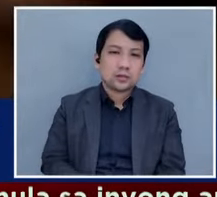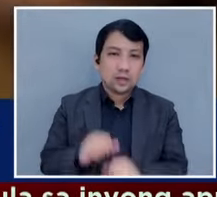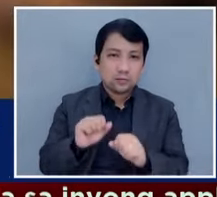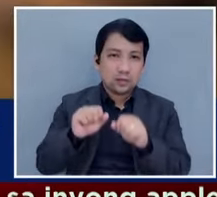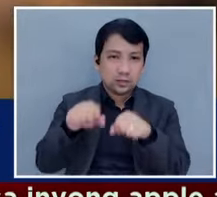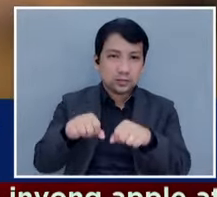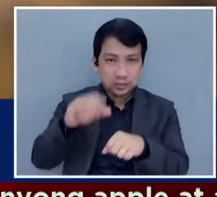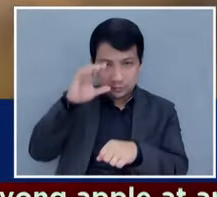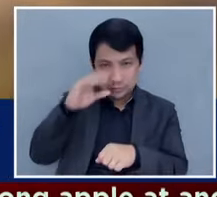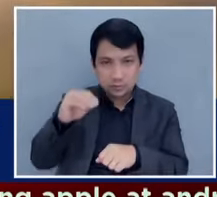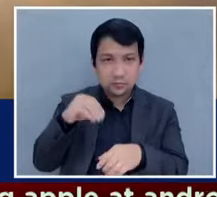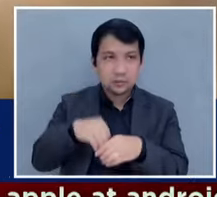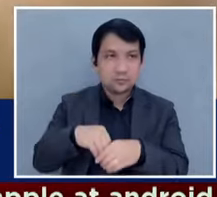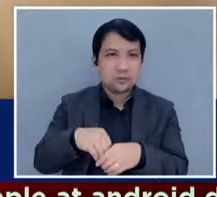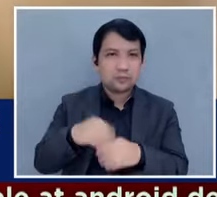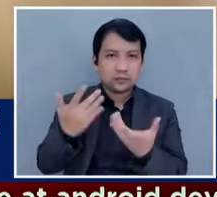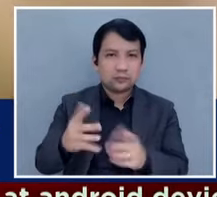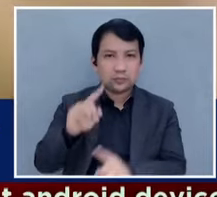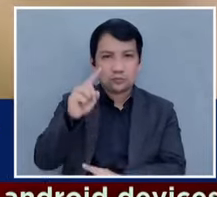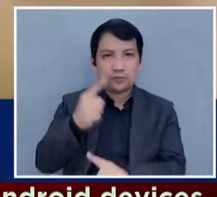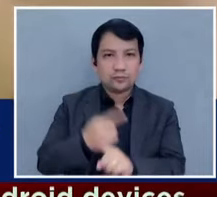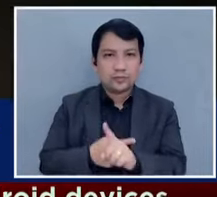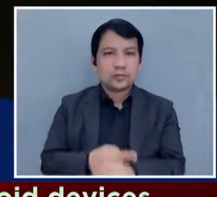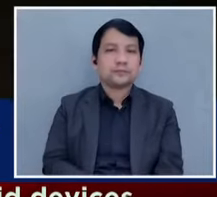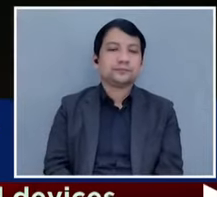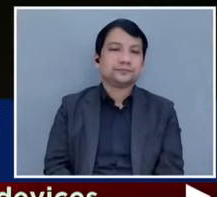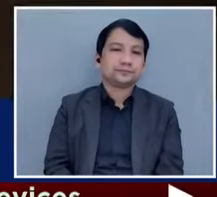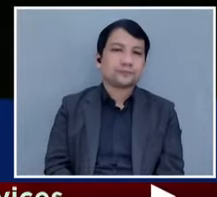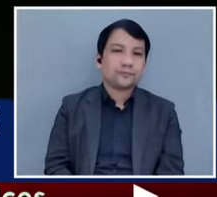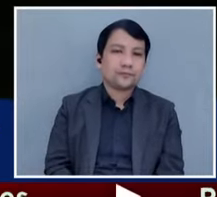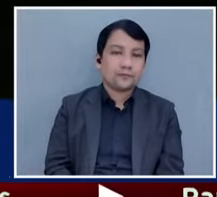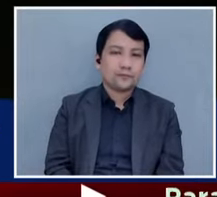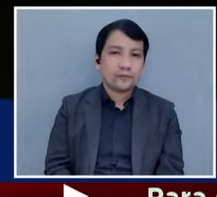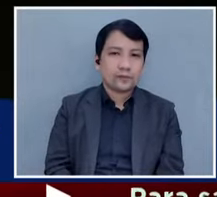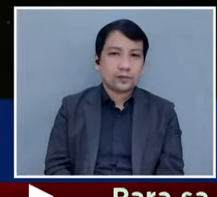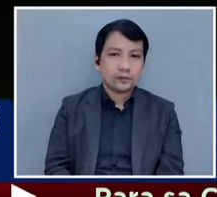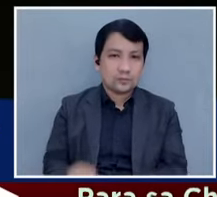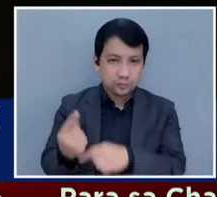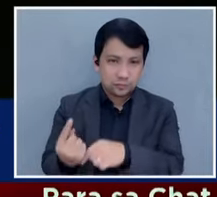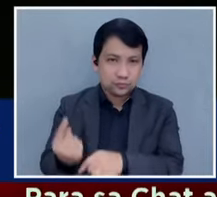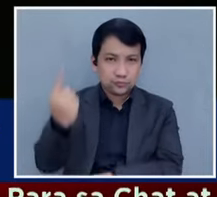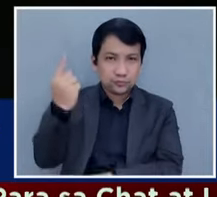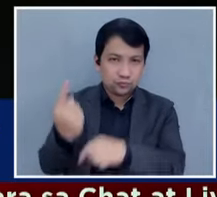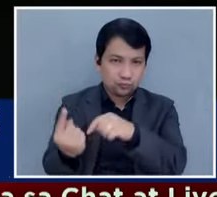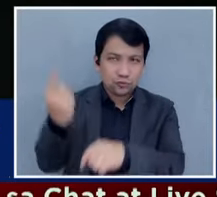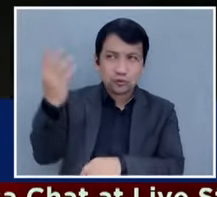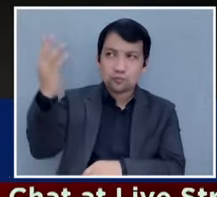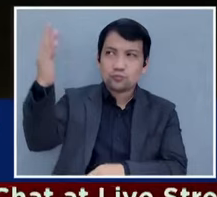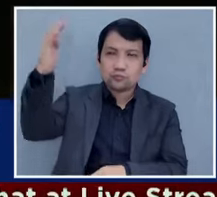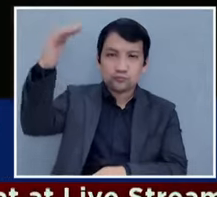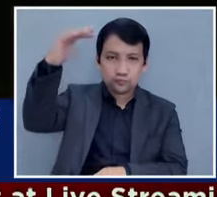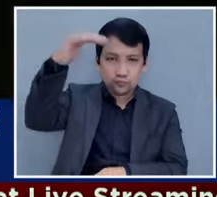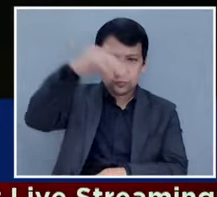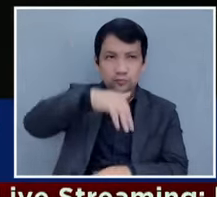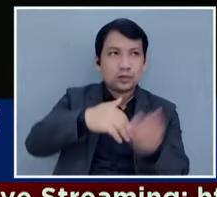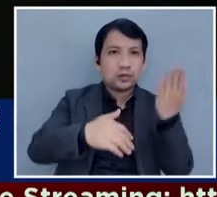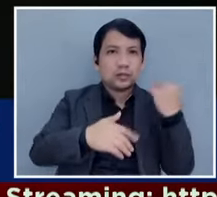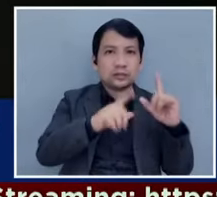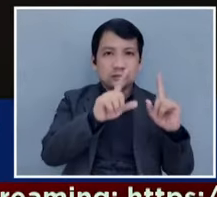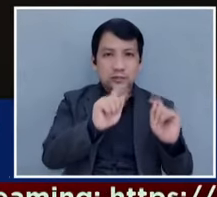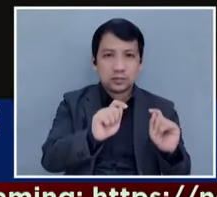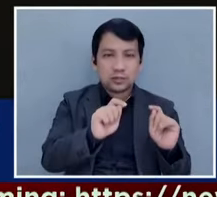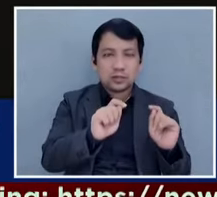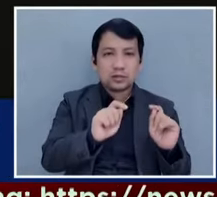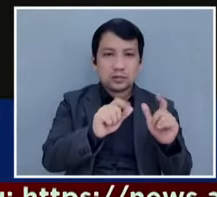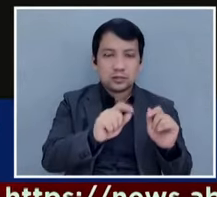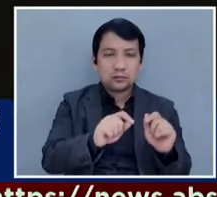loob ng isang buwan. Naglunsad ng drone at missile attack ang Iran sa Israel noong Sabado bilang